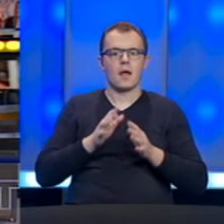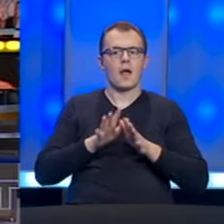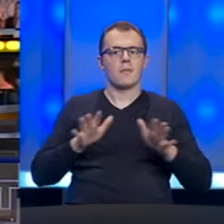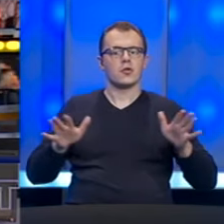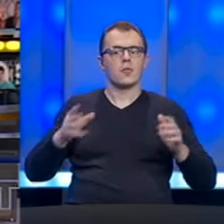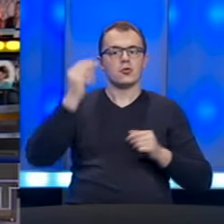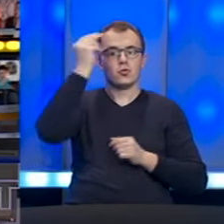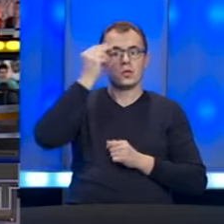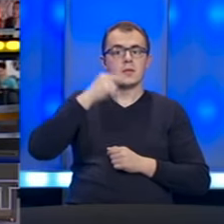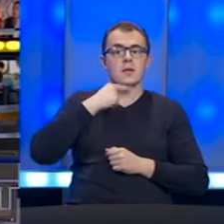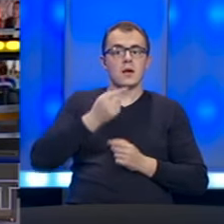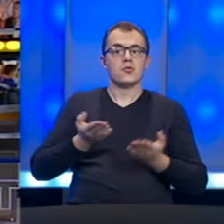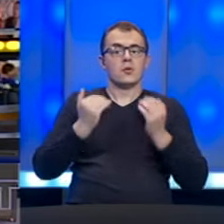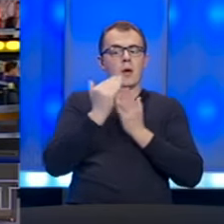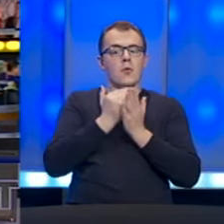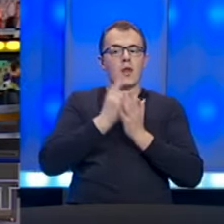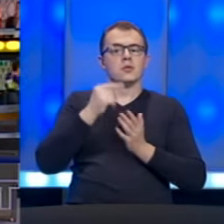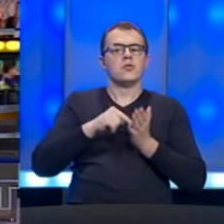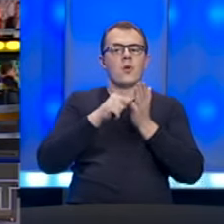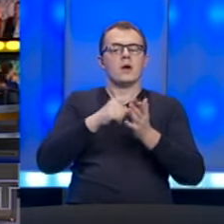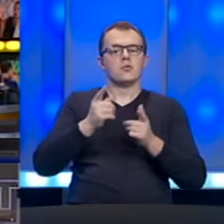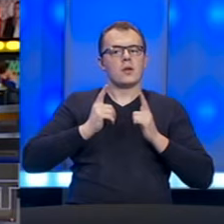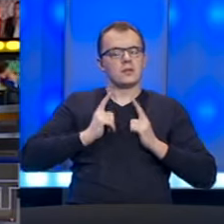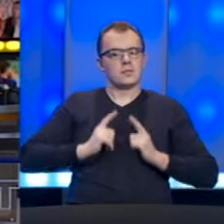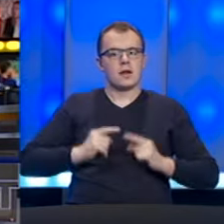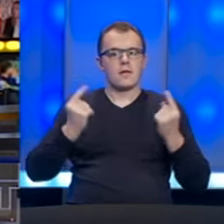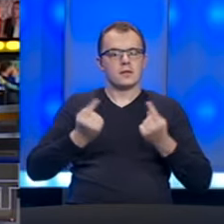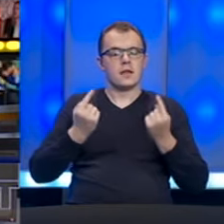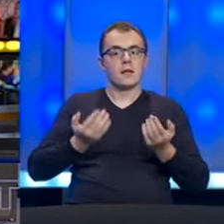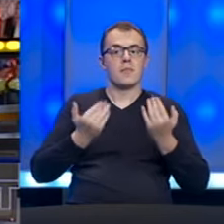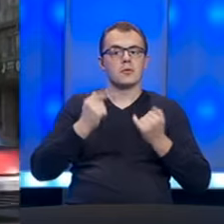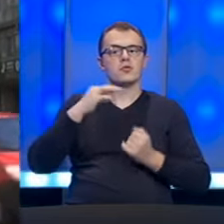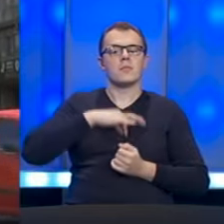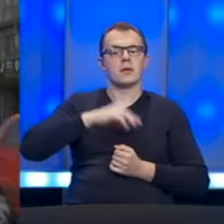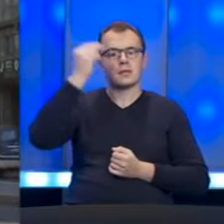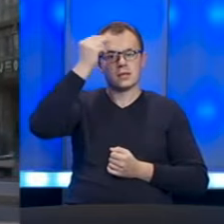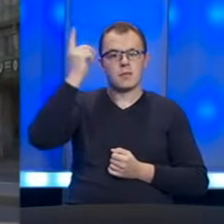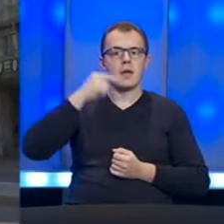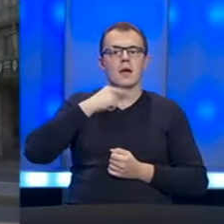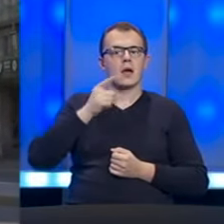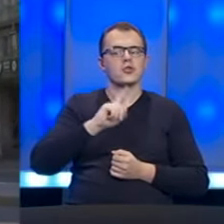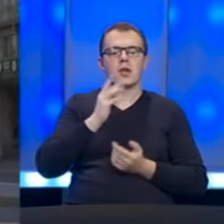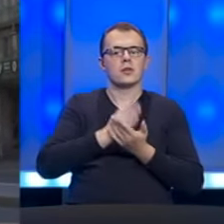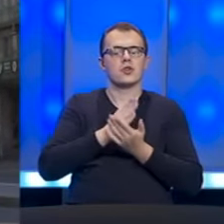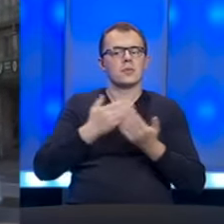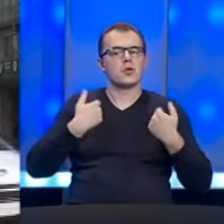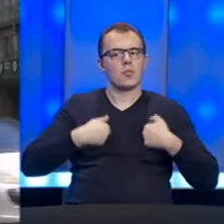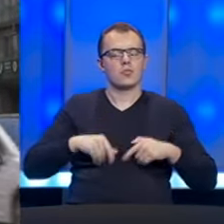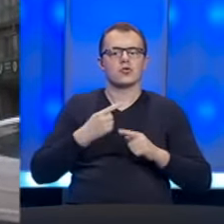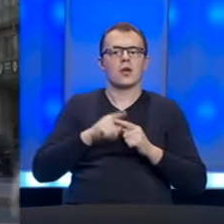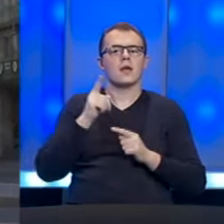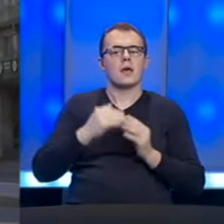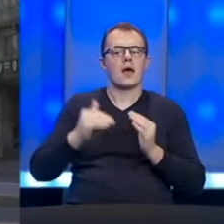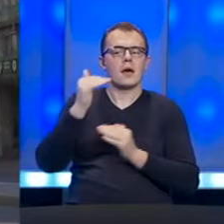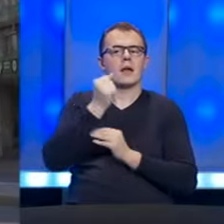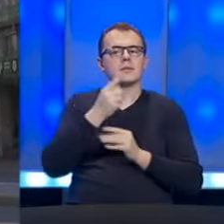Epidemiolozi u Srbiji kažu da podaci ukazuju na smirivanje stanja. Međutim, predsjednik Srbije izjavio je da neće biti opuštanja jer raste